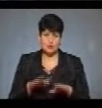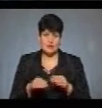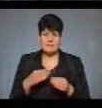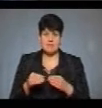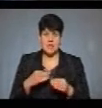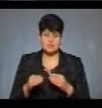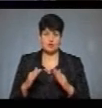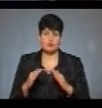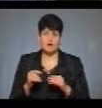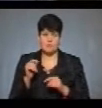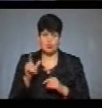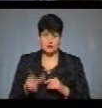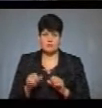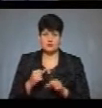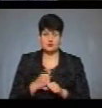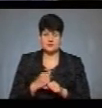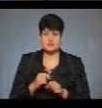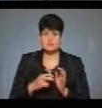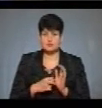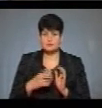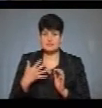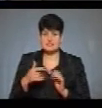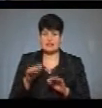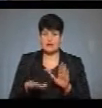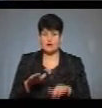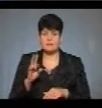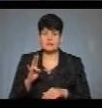бутилок можна виробити 750 кілограм нафти. Я планую